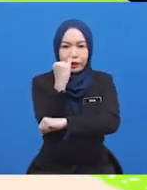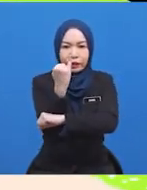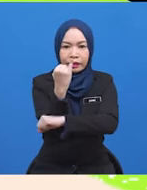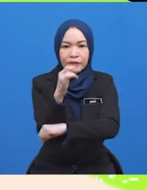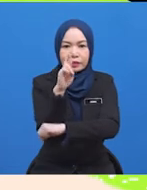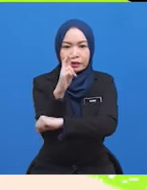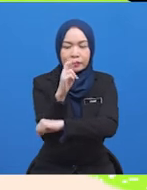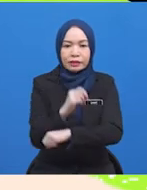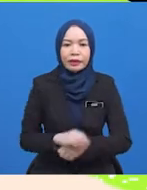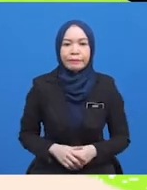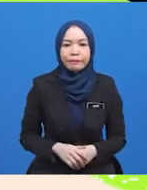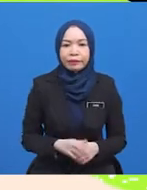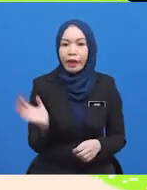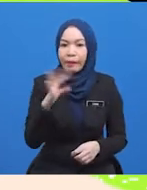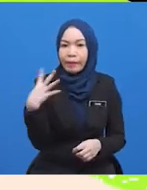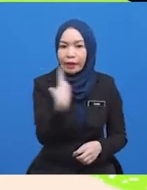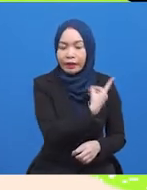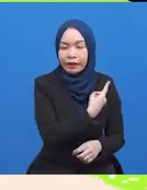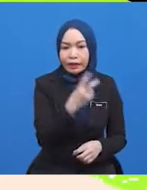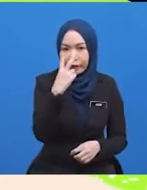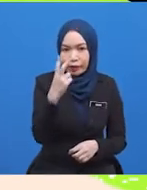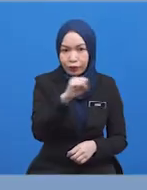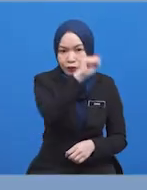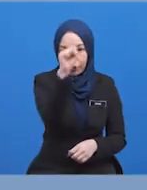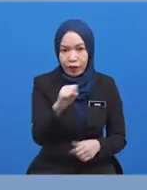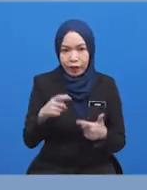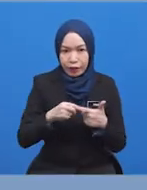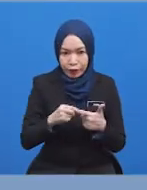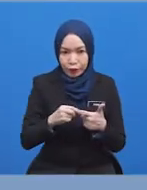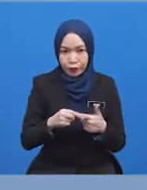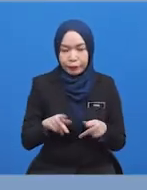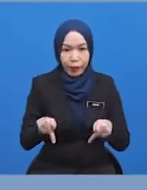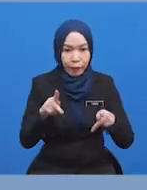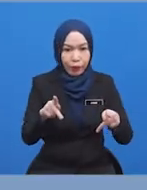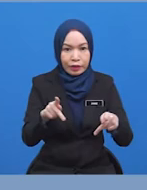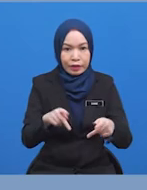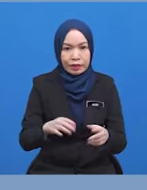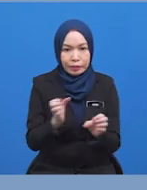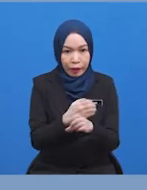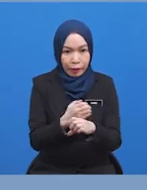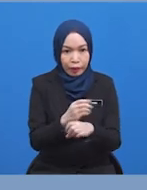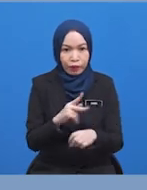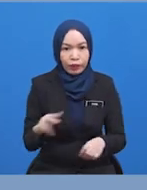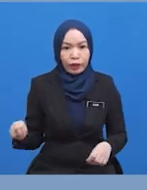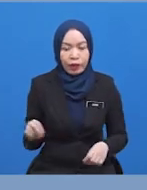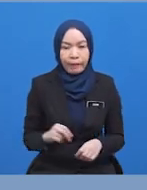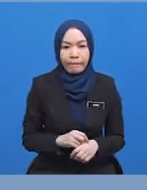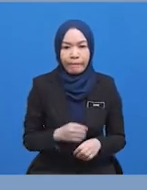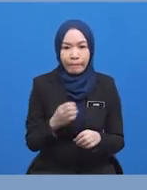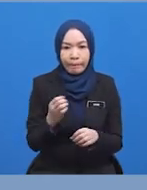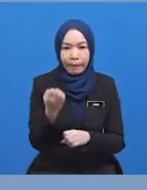recahan. Mari kita lihat pula soalan kedua, iaitu proses pembentukan